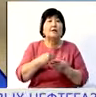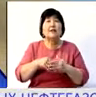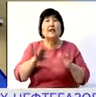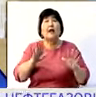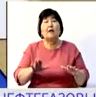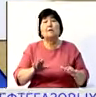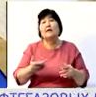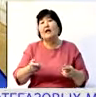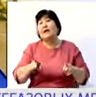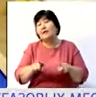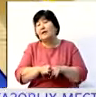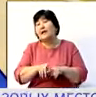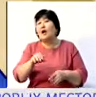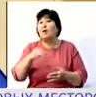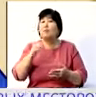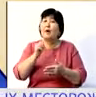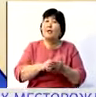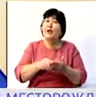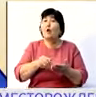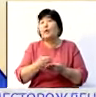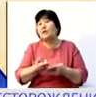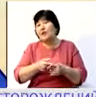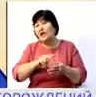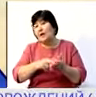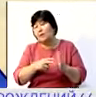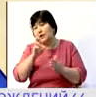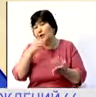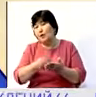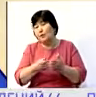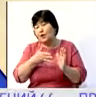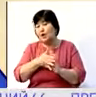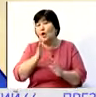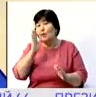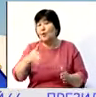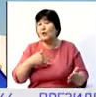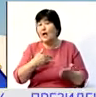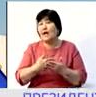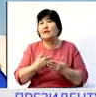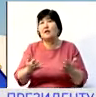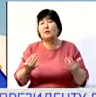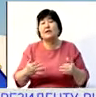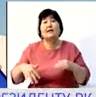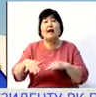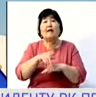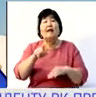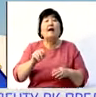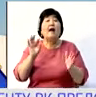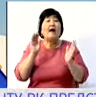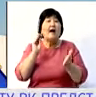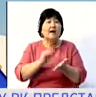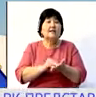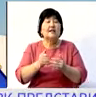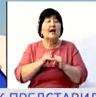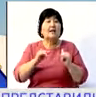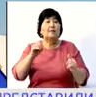места корпоративного и подоходного налога МСБ. К планированию бюджетных расходов будет активно привлекаться население. Акцент также на